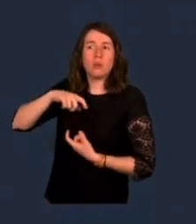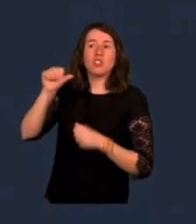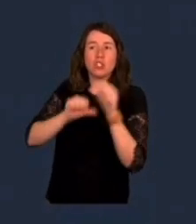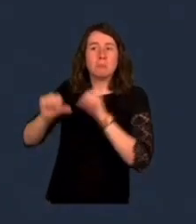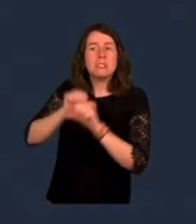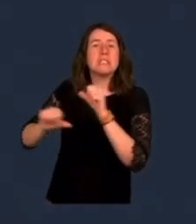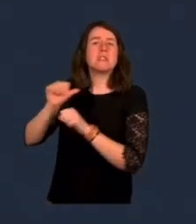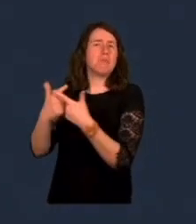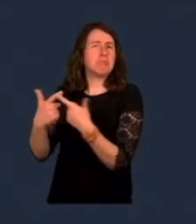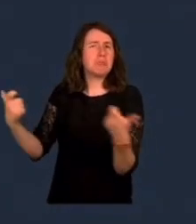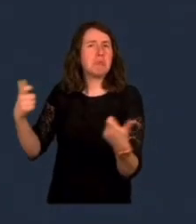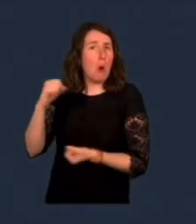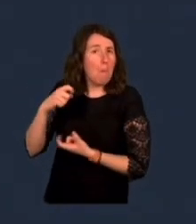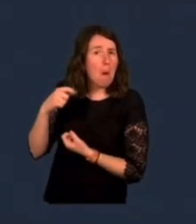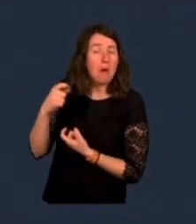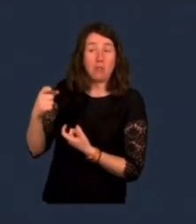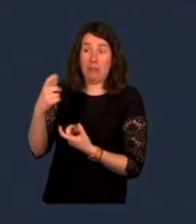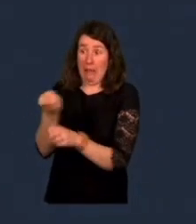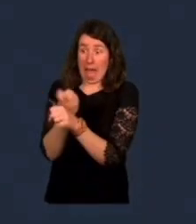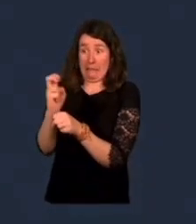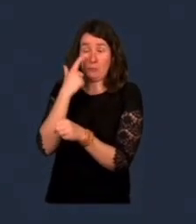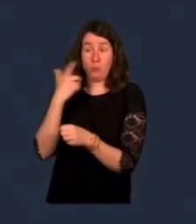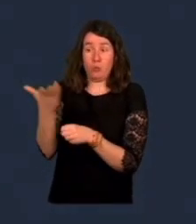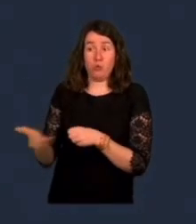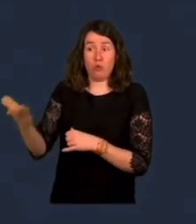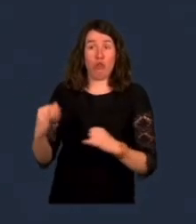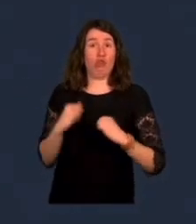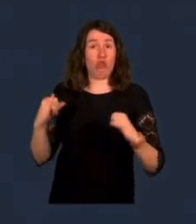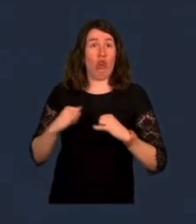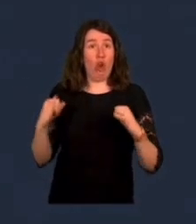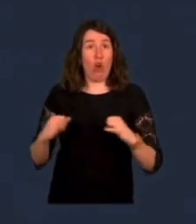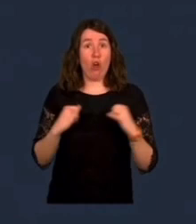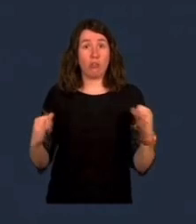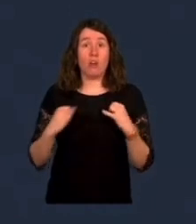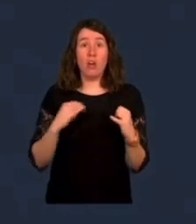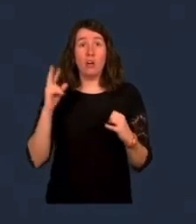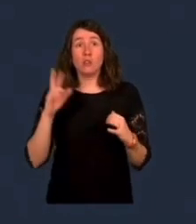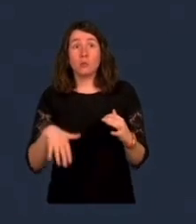risque majeur pour nos jeunes, pour les jeunes Français dont on ne parle